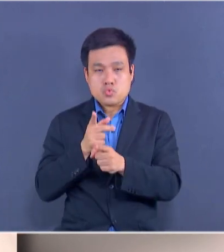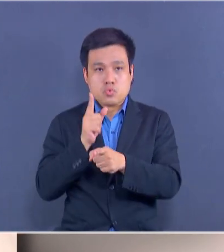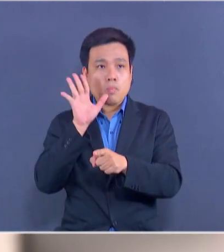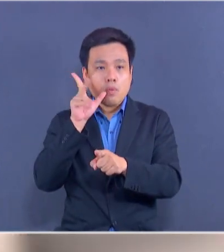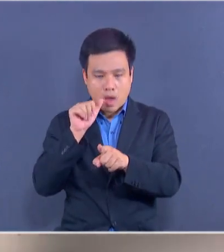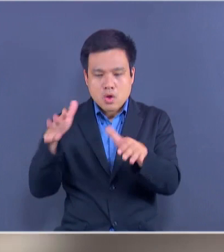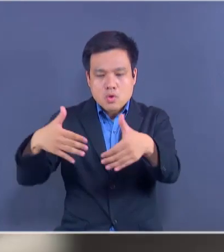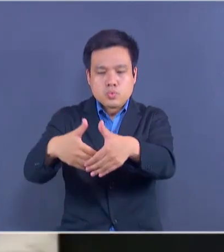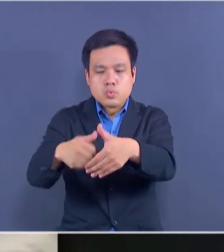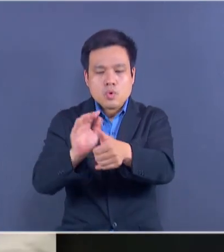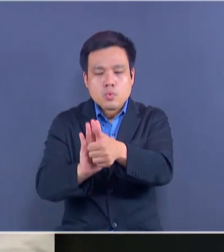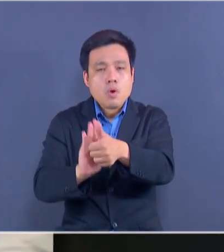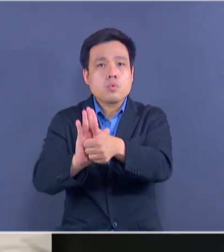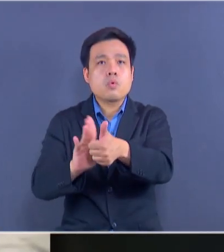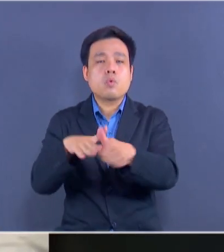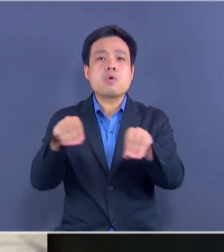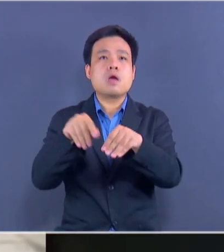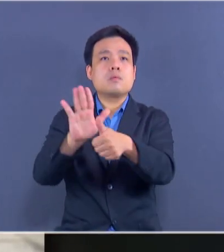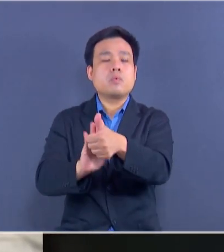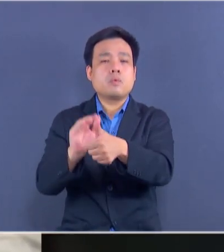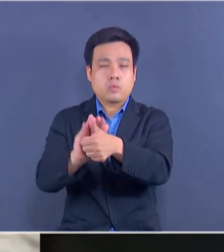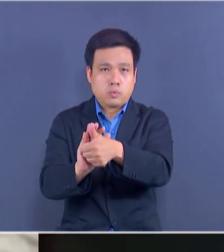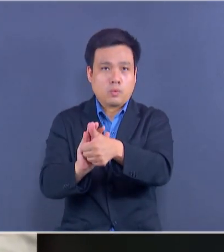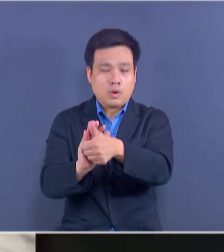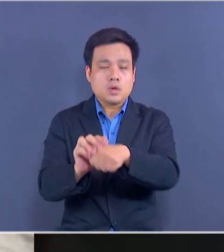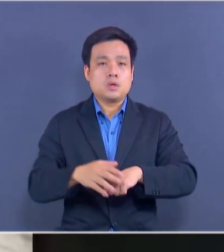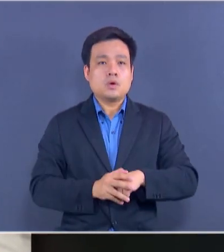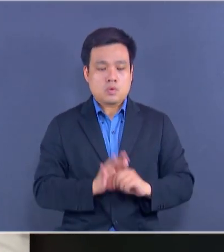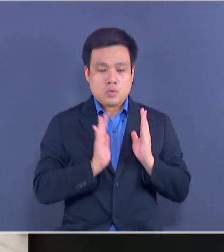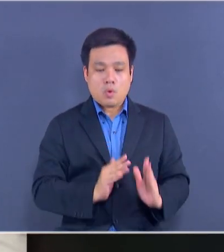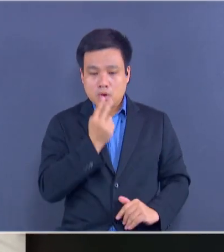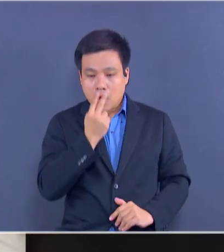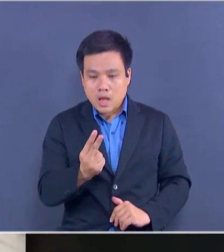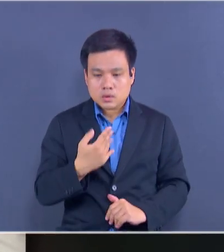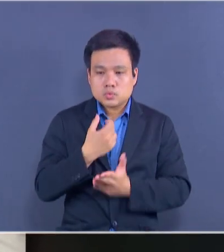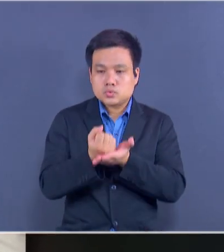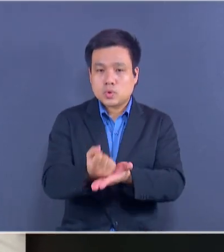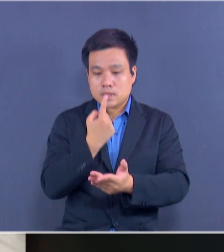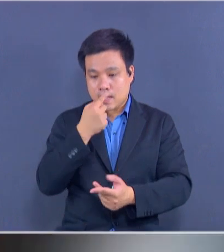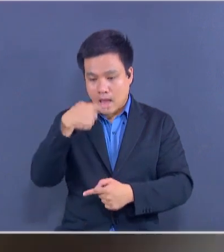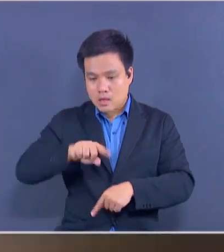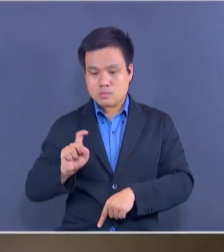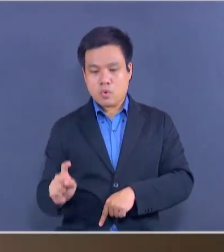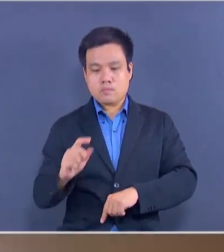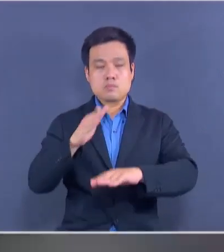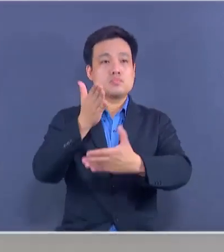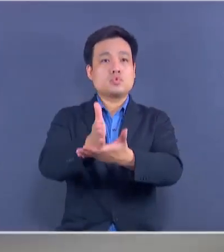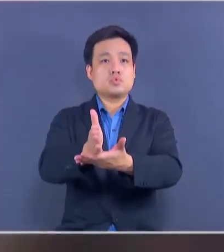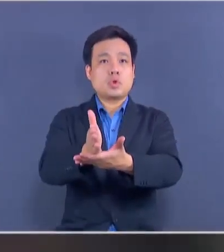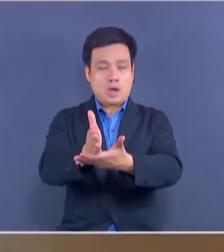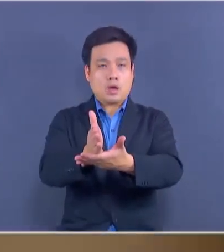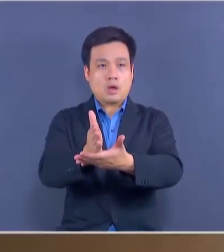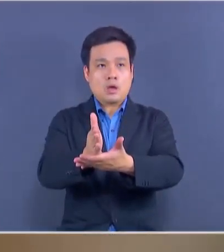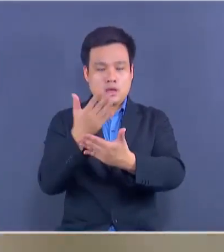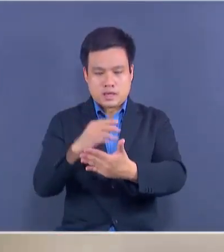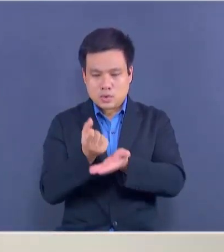กอดปลอบน้องแล้วก็ประครองอยู่ข้างๆส่วนคนที่อยู่ใกล้ๆก็ช่วยกันนะคะกดปุ่มหยุดบันไดเลื่อนก่อนที่จะพยายามช่วยเหลือ